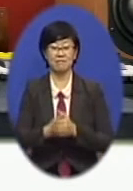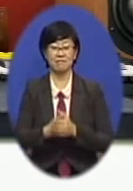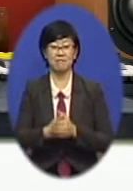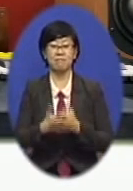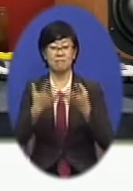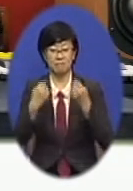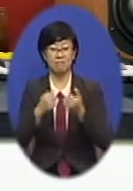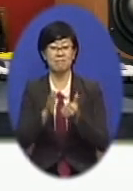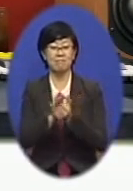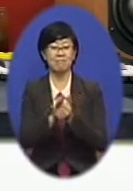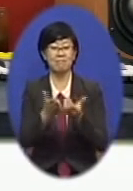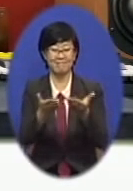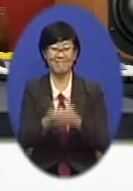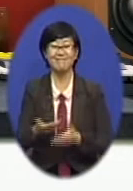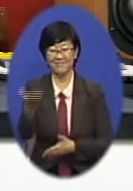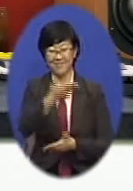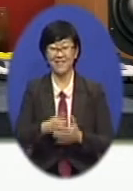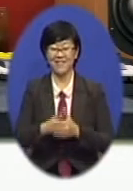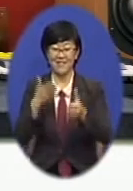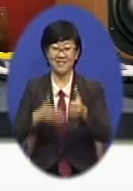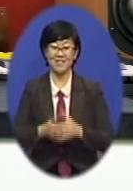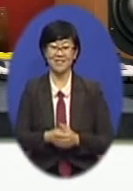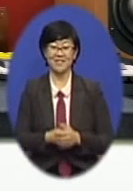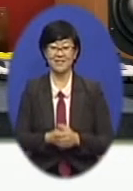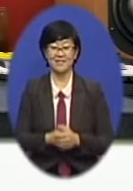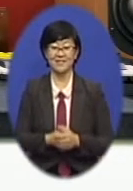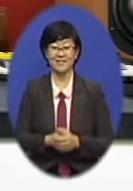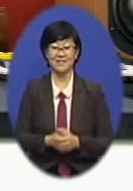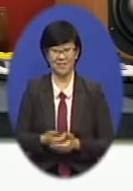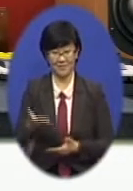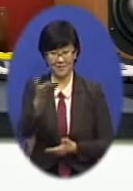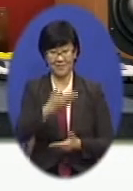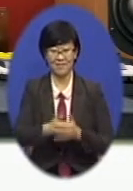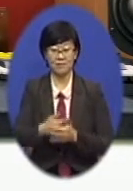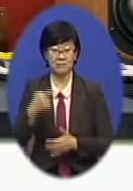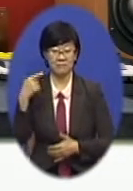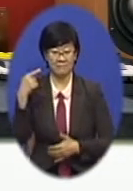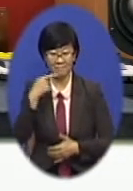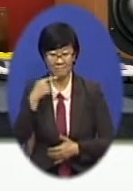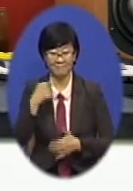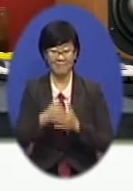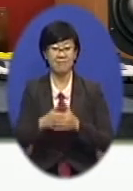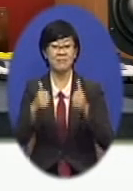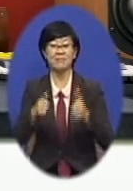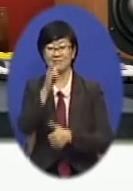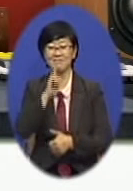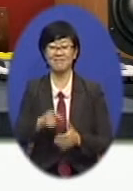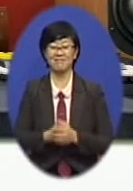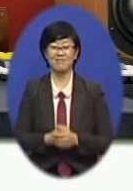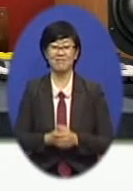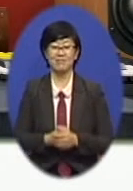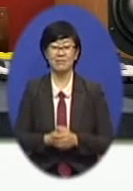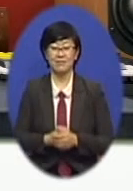많이 아시죠? 시청자 여러분. 심사 좀 해주세요. 근데 시청자 여러분 아주 냉정하게 심사하시는 것 같아요. 네.